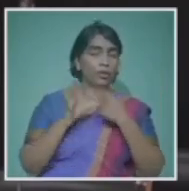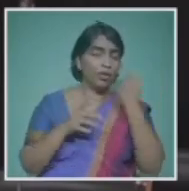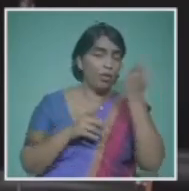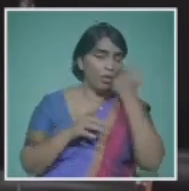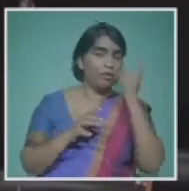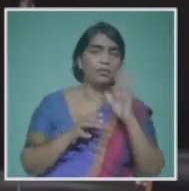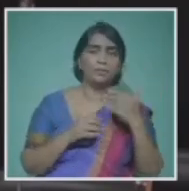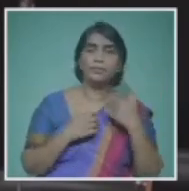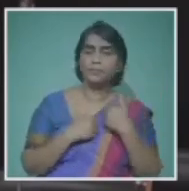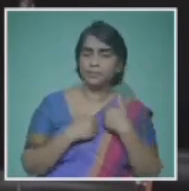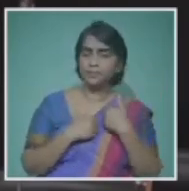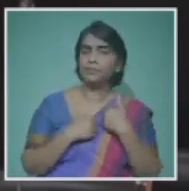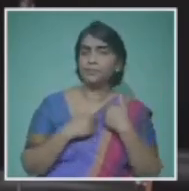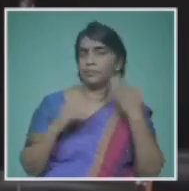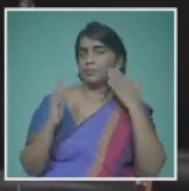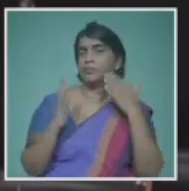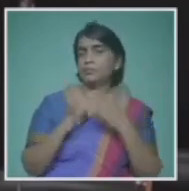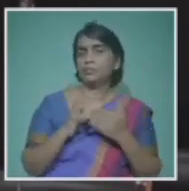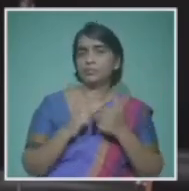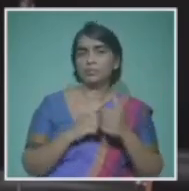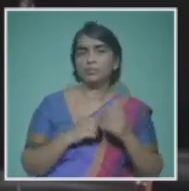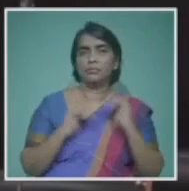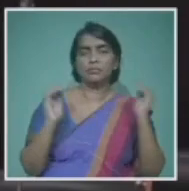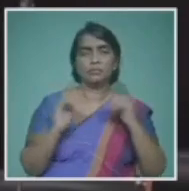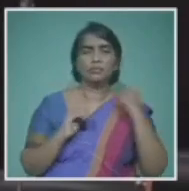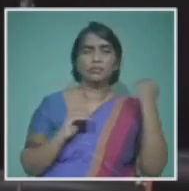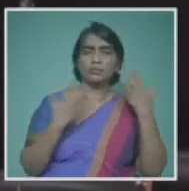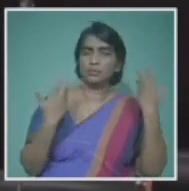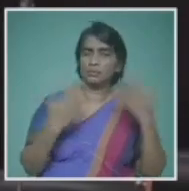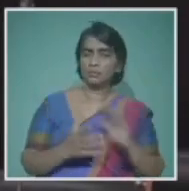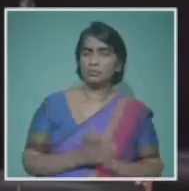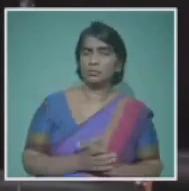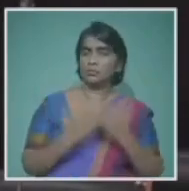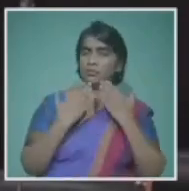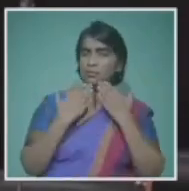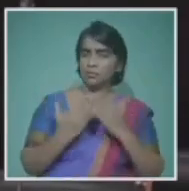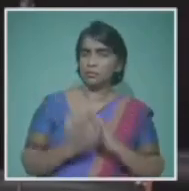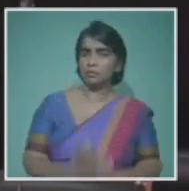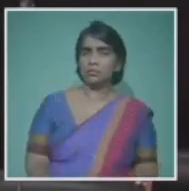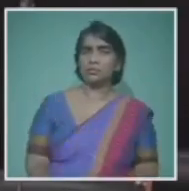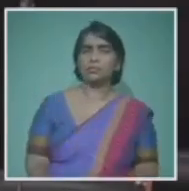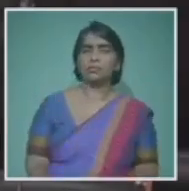ඕනේ. ඉතින් මම ඒ ගැන මගේ අවධානය යොමු කරලා වචන ස්වල්පය අවසන් කරනවා. ස්තුතියි. Thank you.